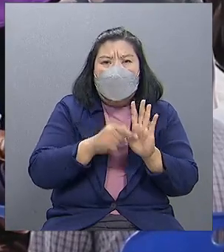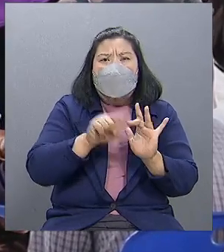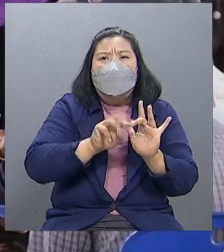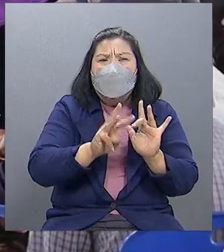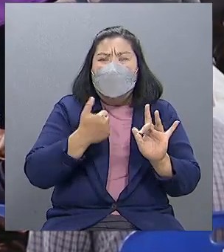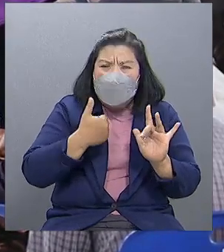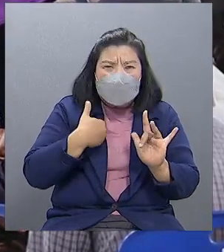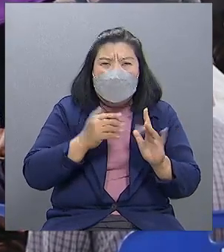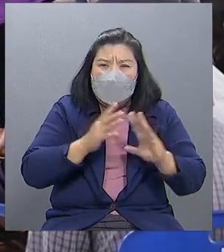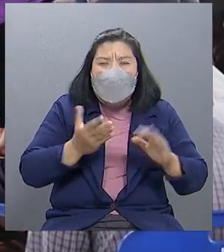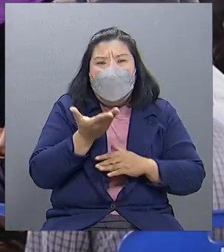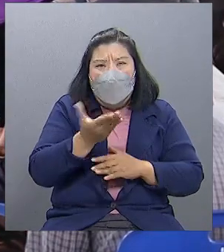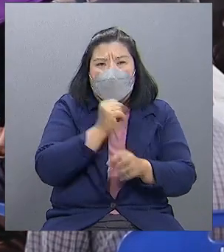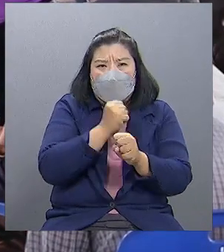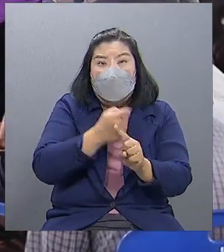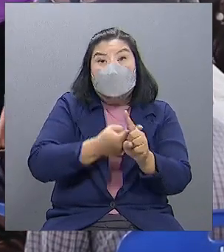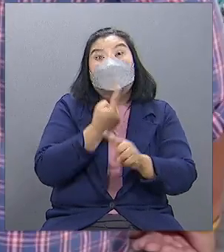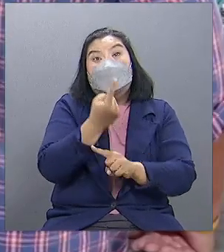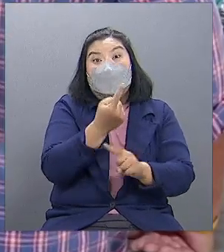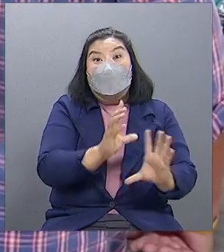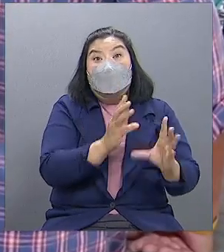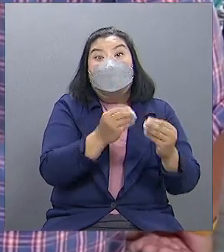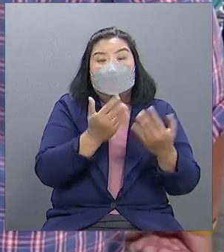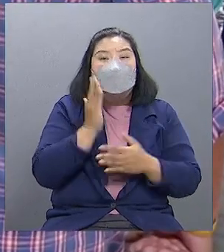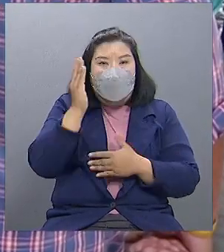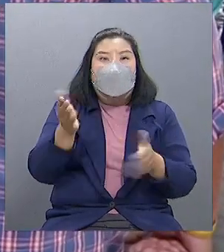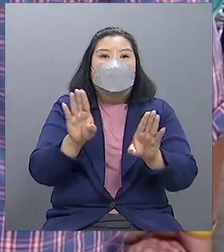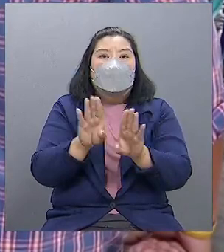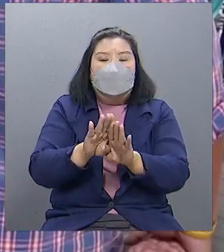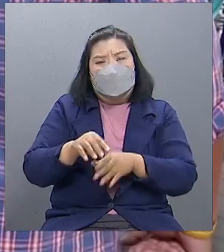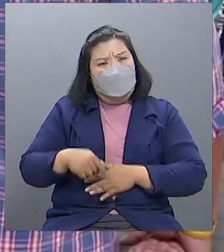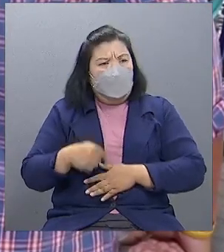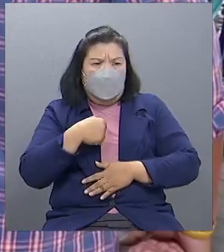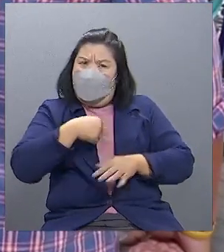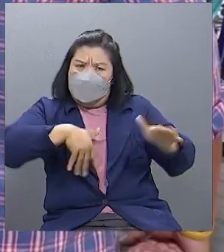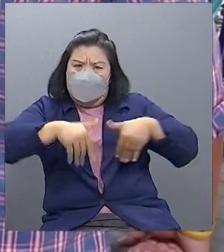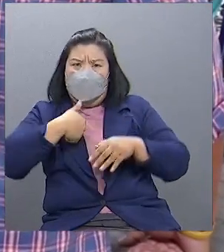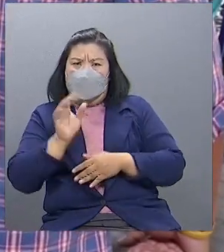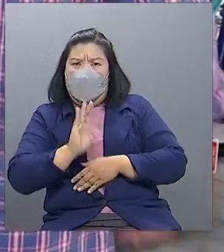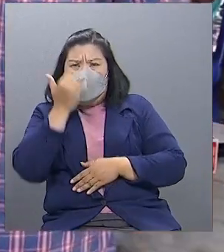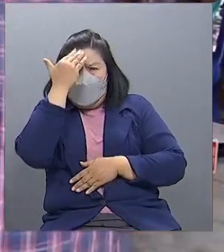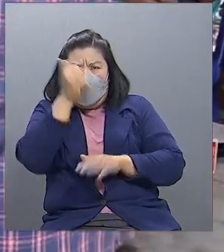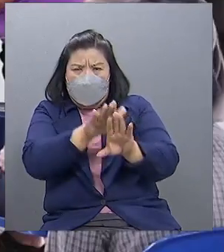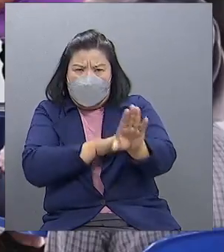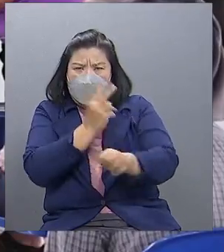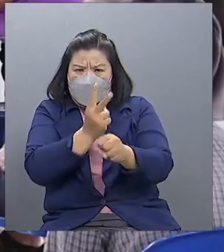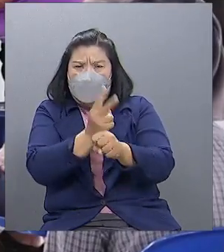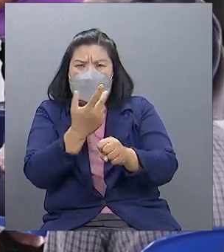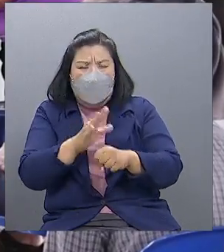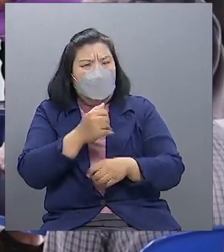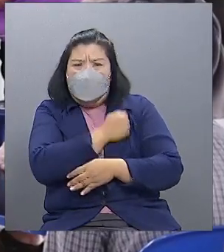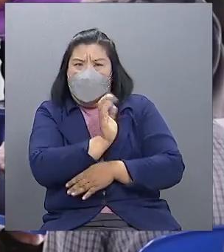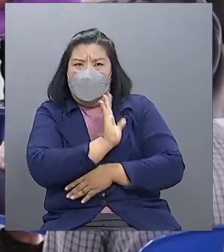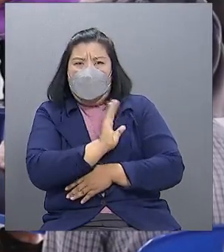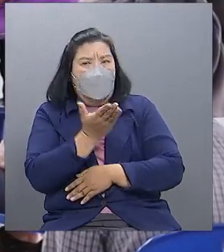ยกมือคาดท้านไม่ให้เดมเนินกิจการต่อเพร dalนทุขมาสองปีแล้วี่ห medication às ha.